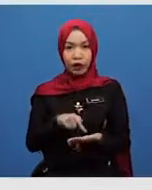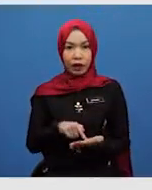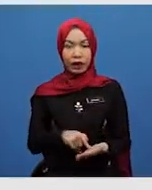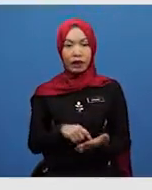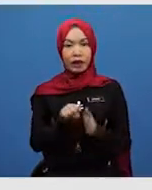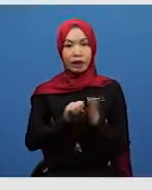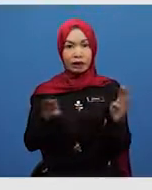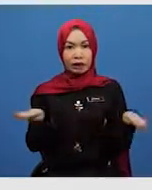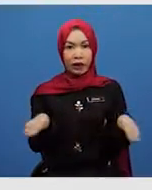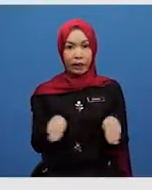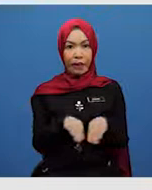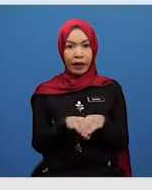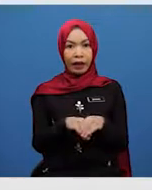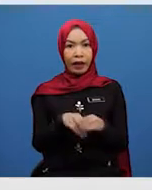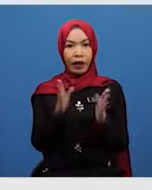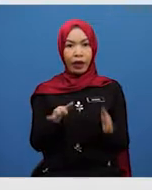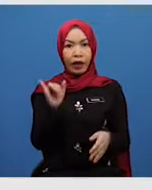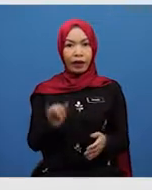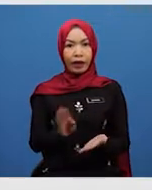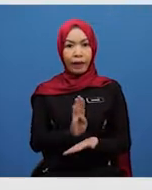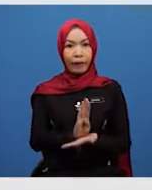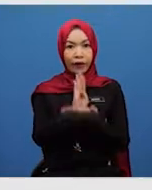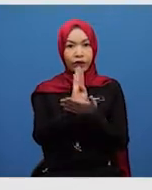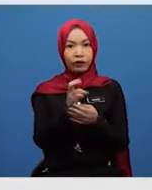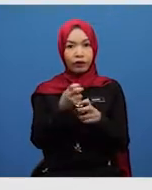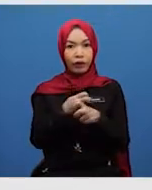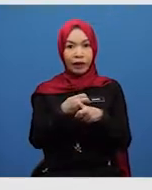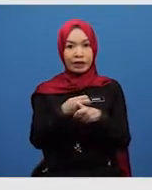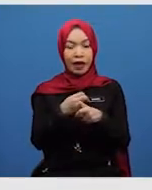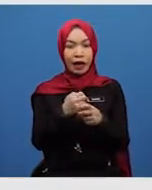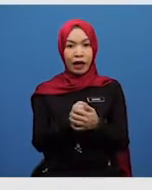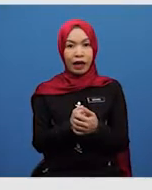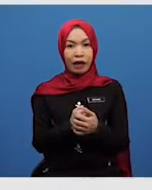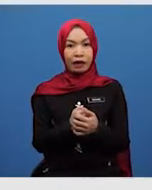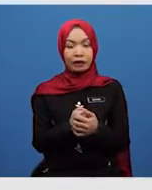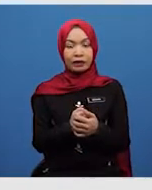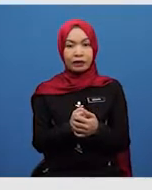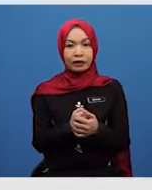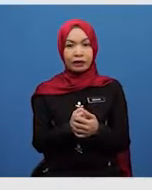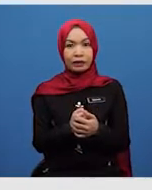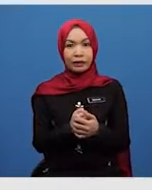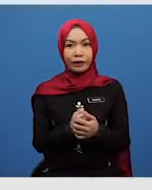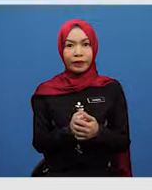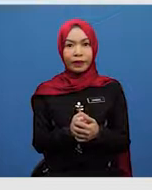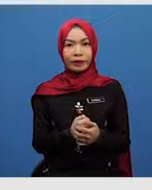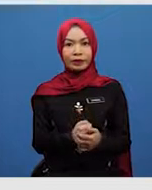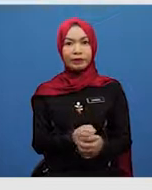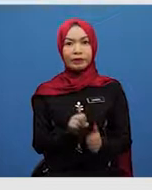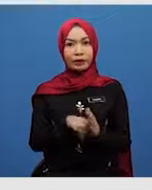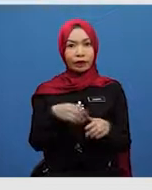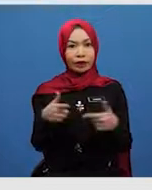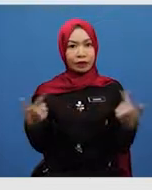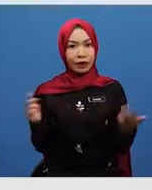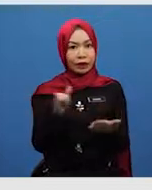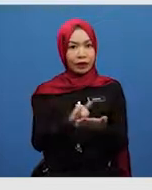yang menyelesaikan pertikaian Selain itu sistem pemerintahan mengandungi majelis